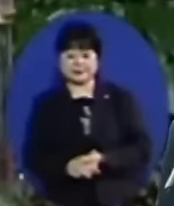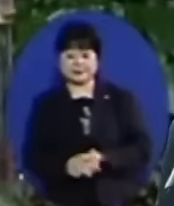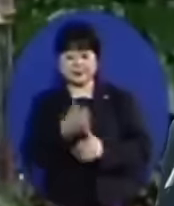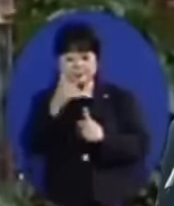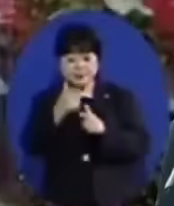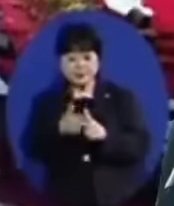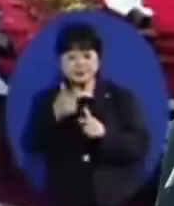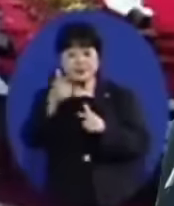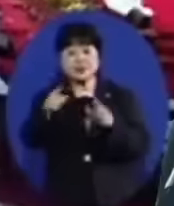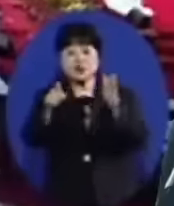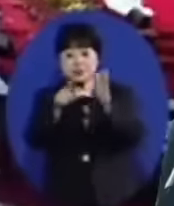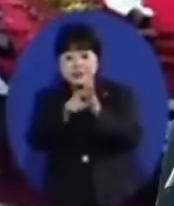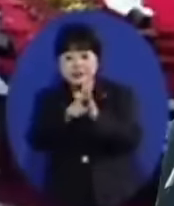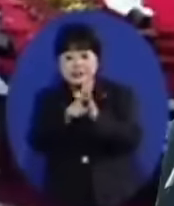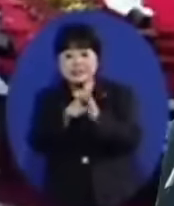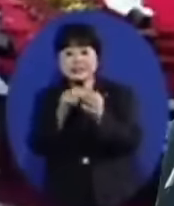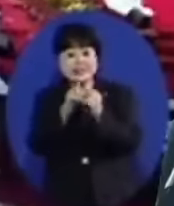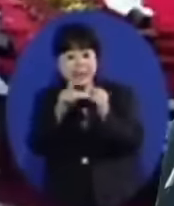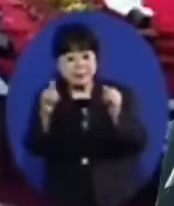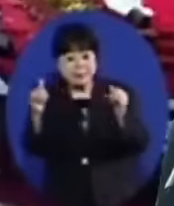예수 믿는다는 사람이